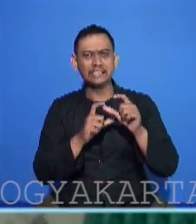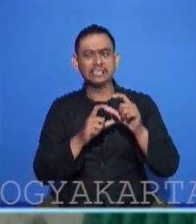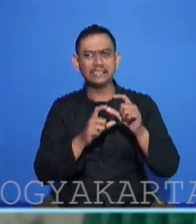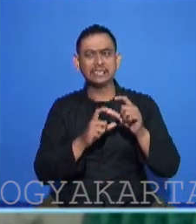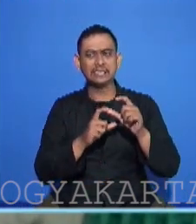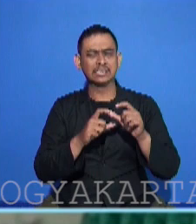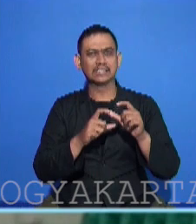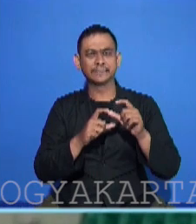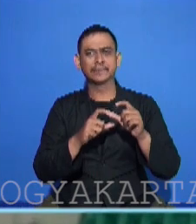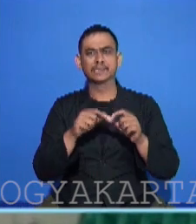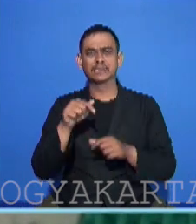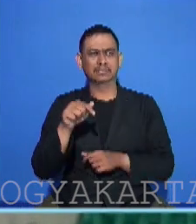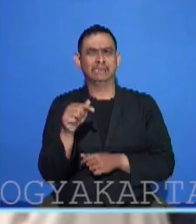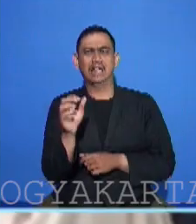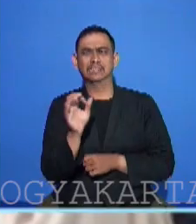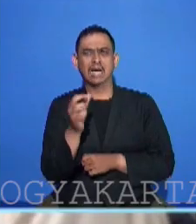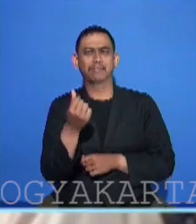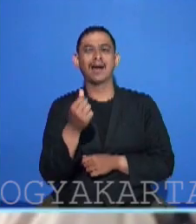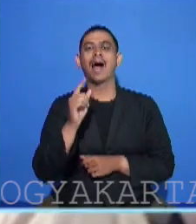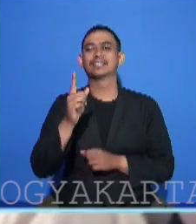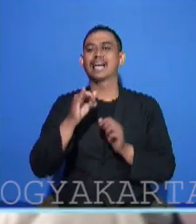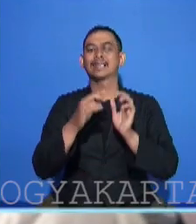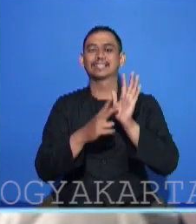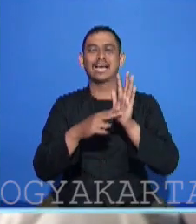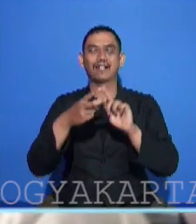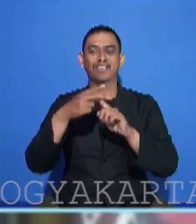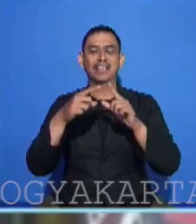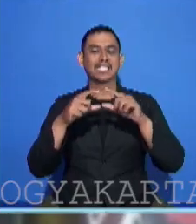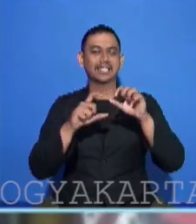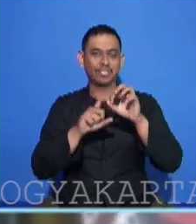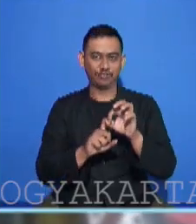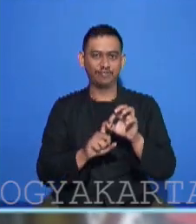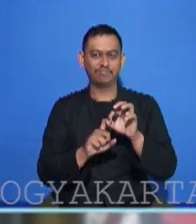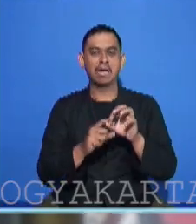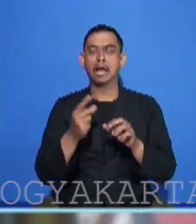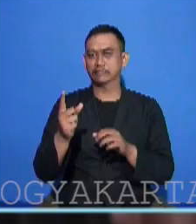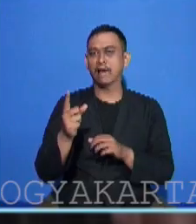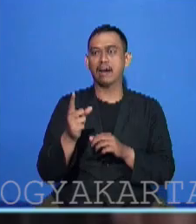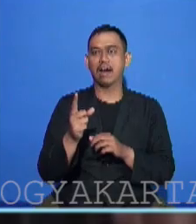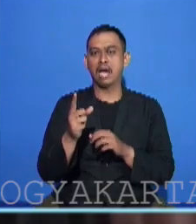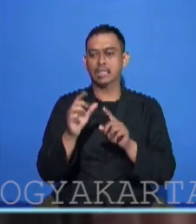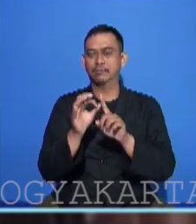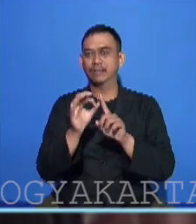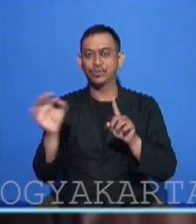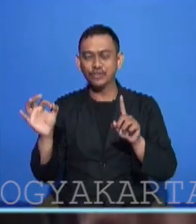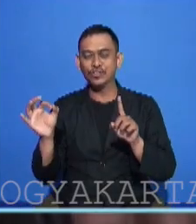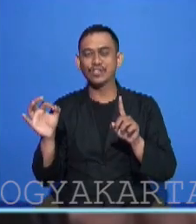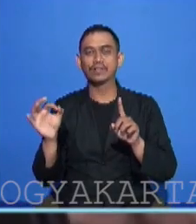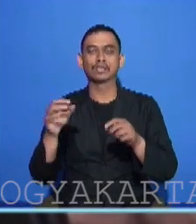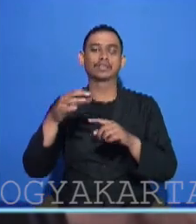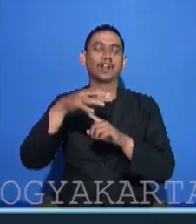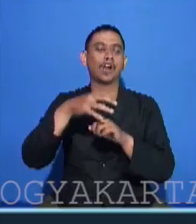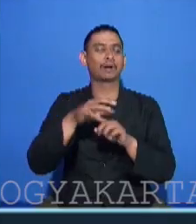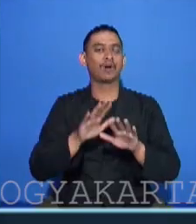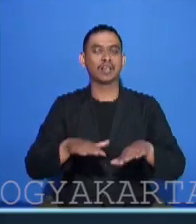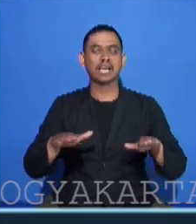tapi adanya itu apa, infak. Saat ini sedikitnya 1.000 santri mengenyam pendidikan sejak dari Madrasah Ibtidaiyah, Madrasah